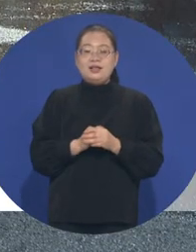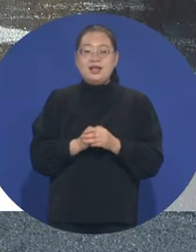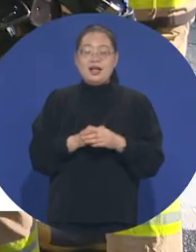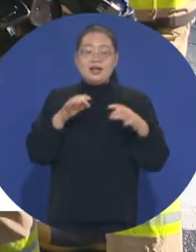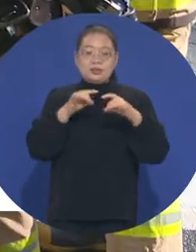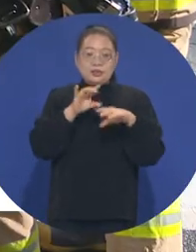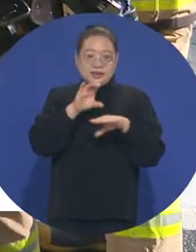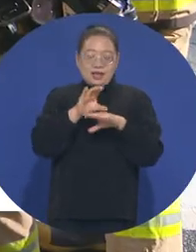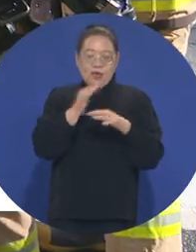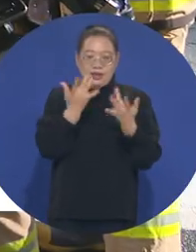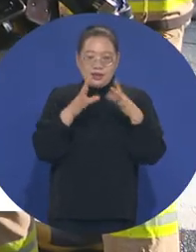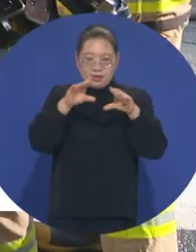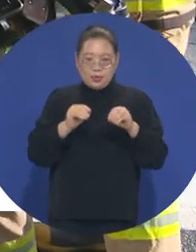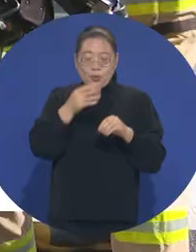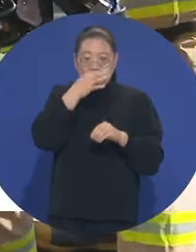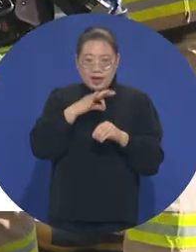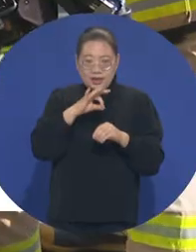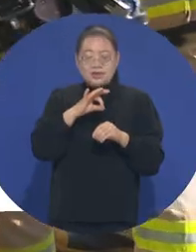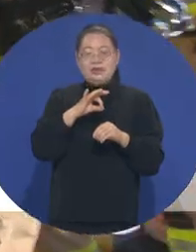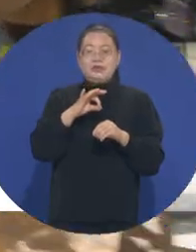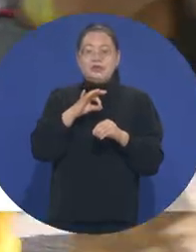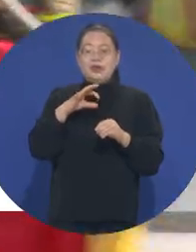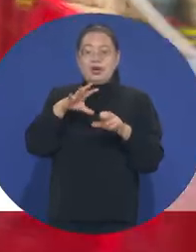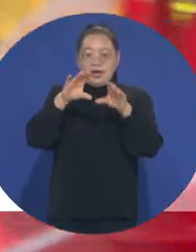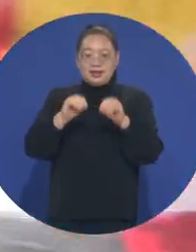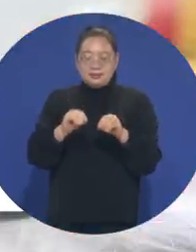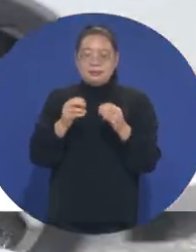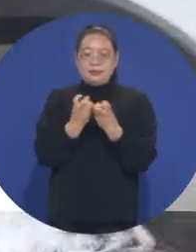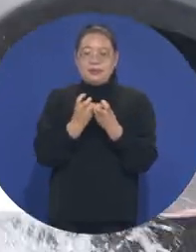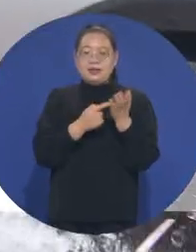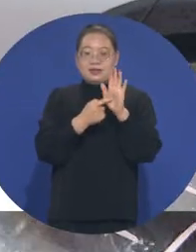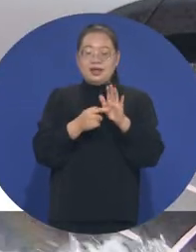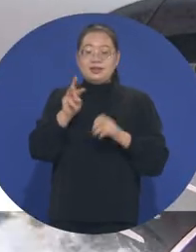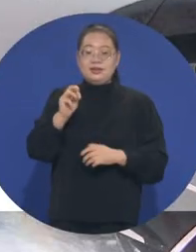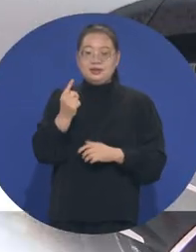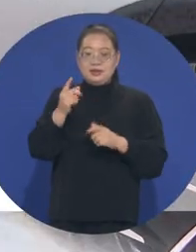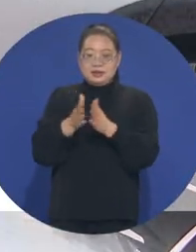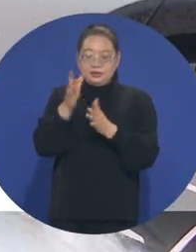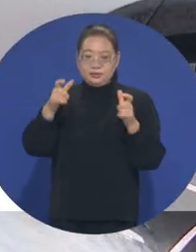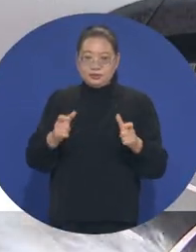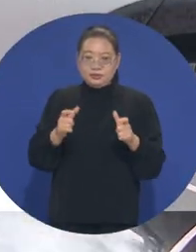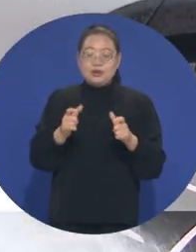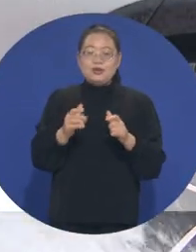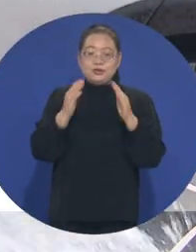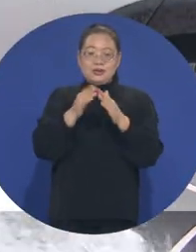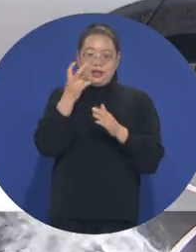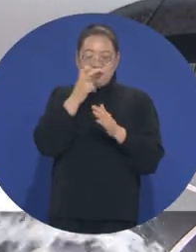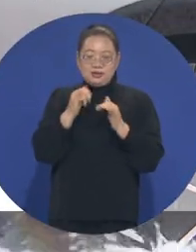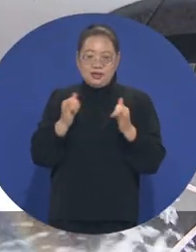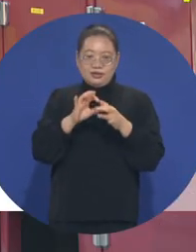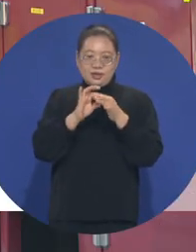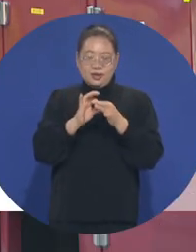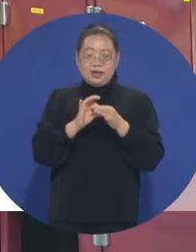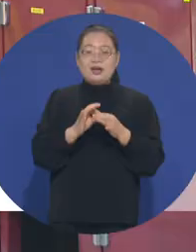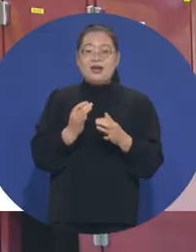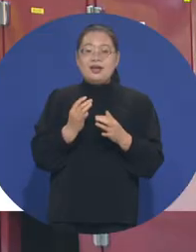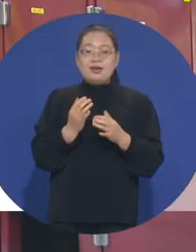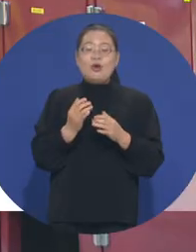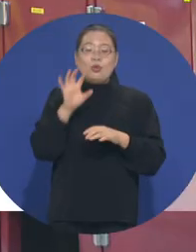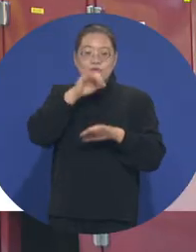진압하는 법을 시연했습니다. 경기도는 31개 시군과 대한주택관리사협회 등에 소방훈련 결과를